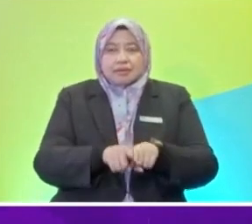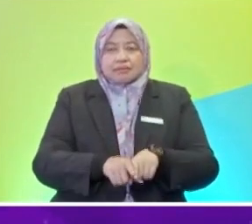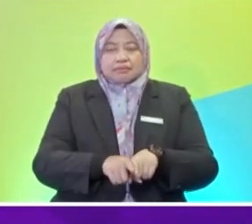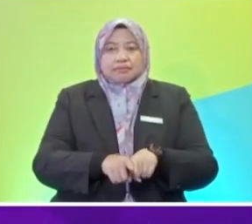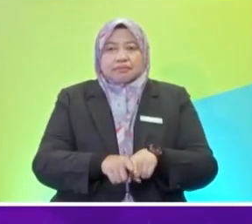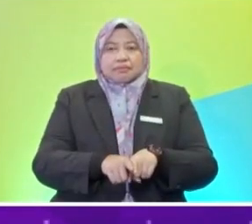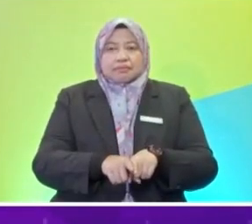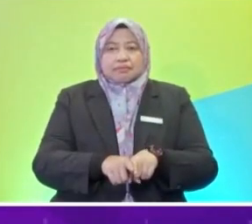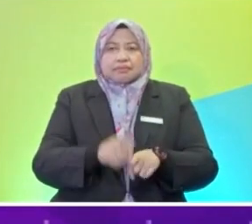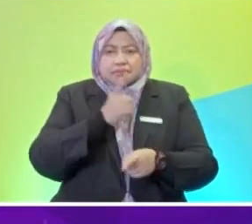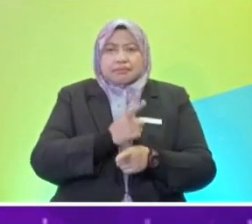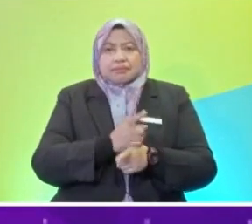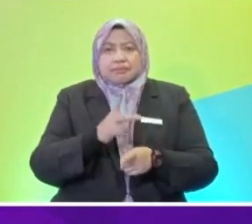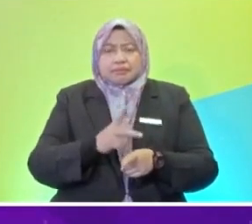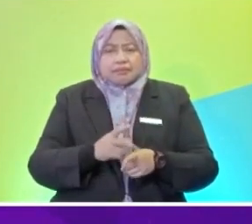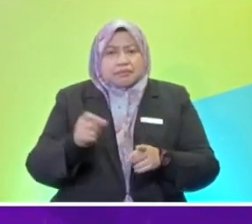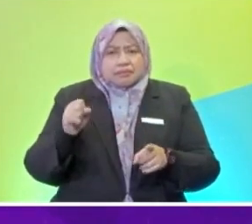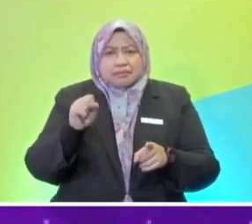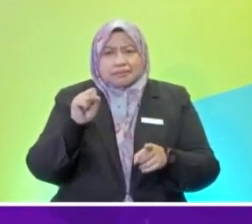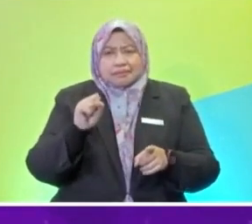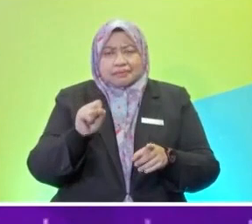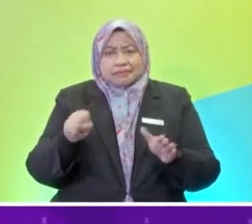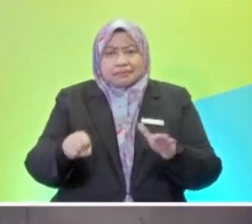betul segi empat sama